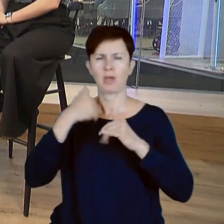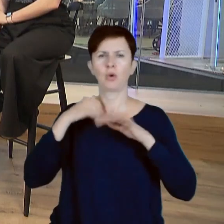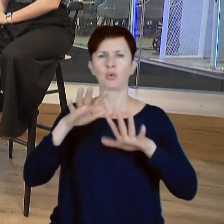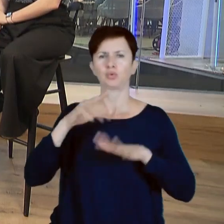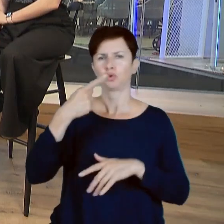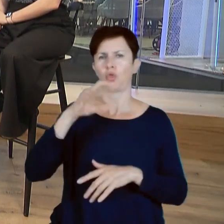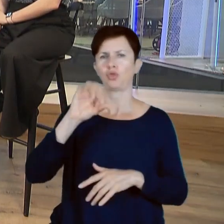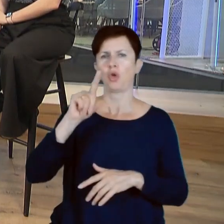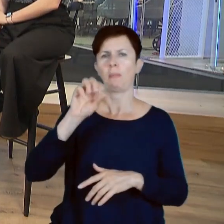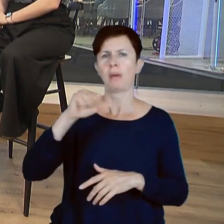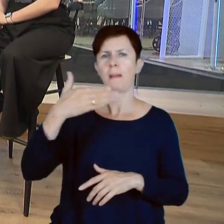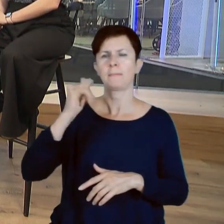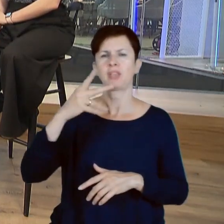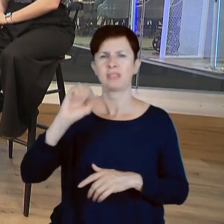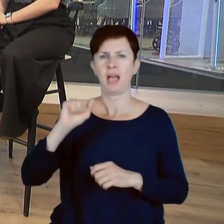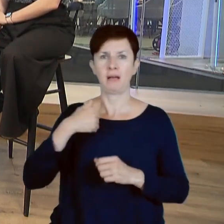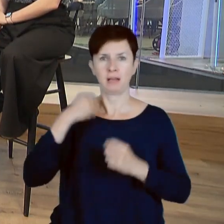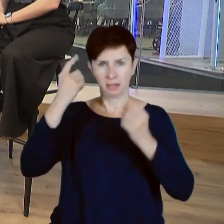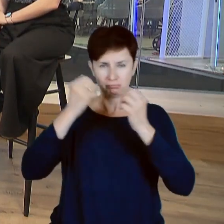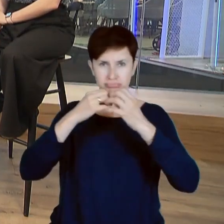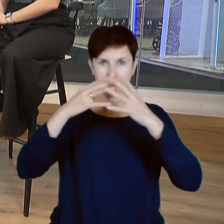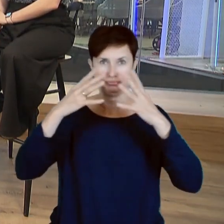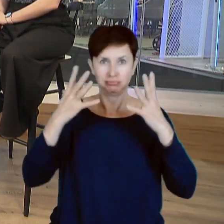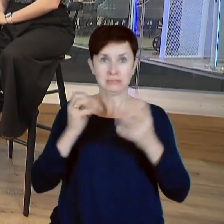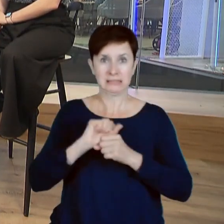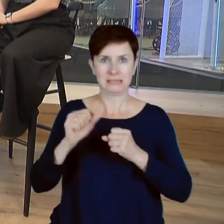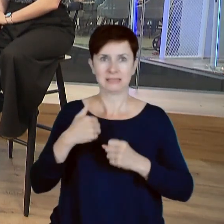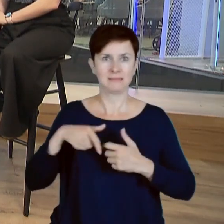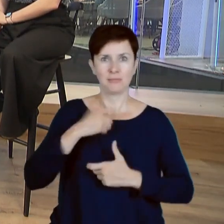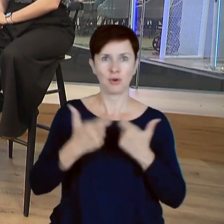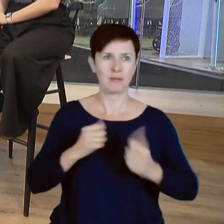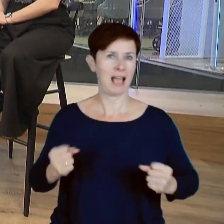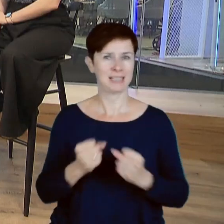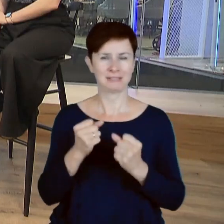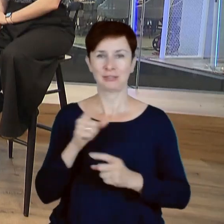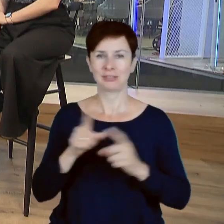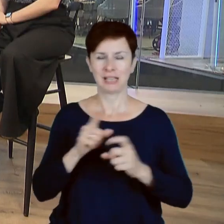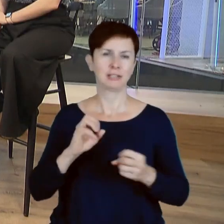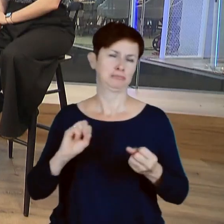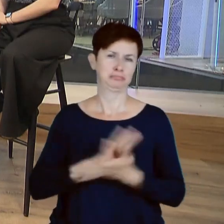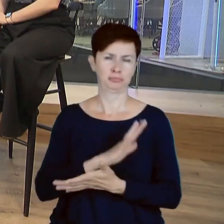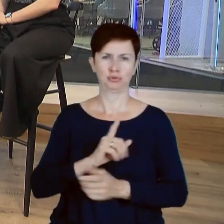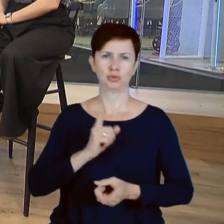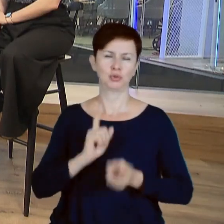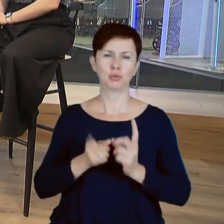rzeczy się angażujemy, no to wiemy, że te rzeczy będą bardzo, bardzo szybko te nawyki zostaną,